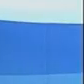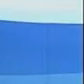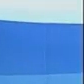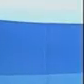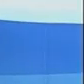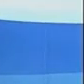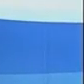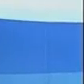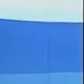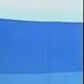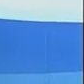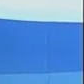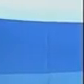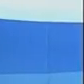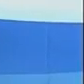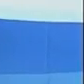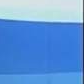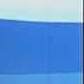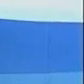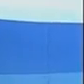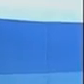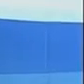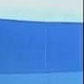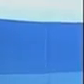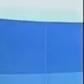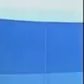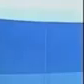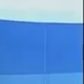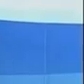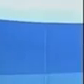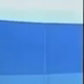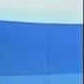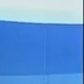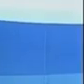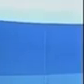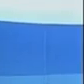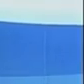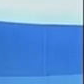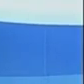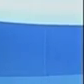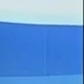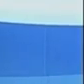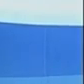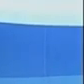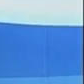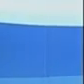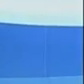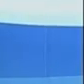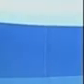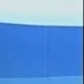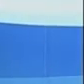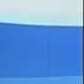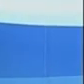สวัสดีครับพี่น้องประชาชนที่เคารพรักท่านครับเช้าวันอาทิตย์นี้แน่นอนนะครับพี่น้องประชาชนก็คงมีความกังว